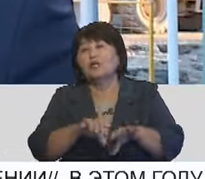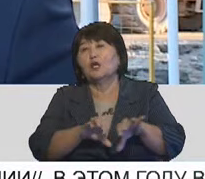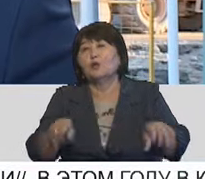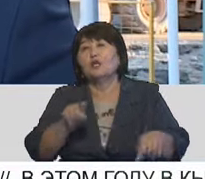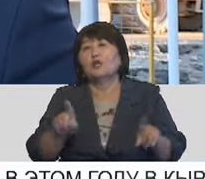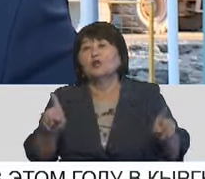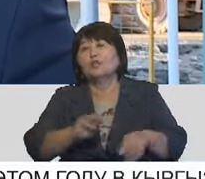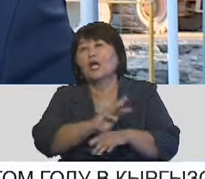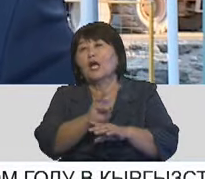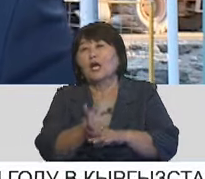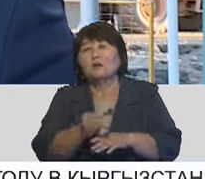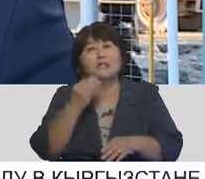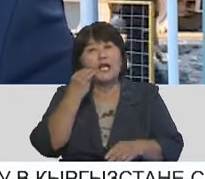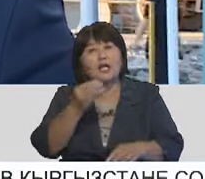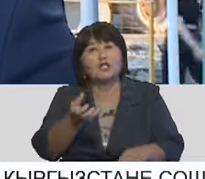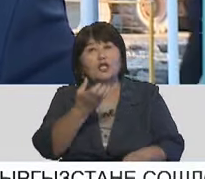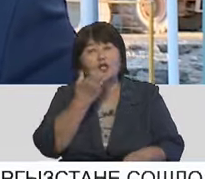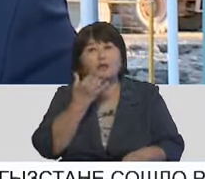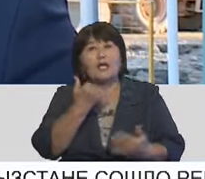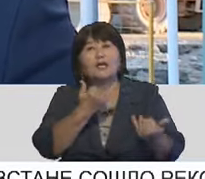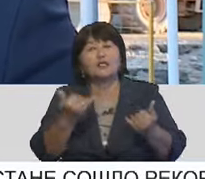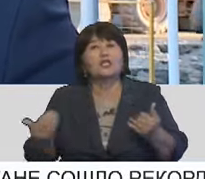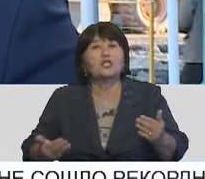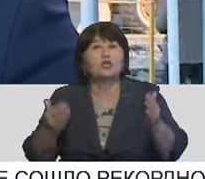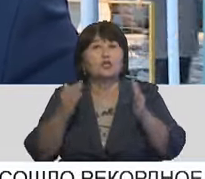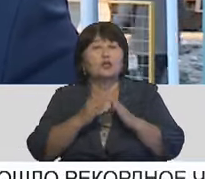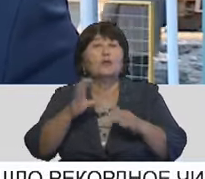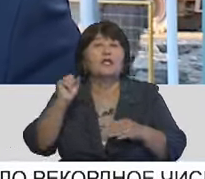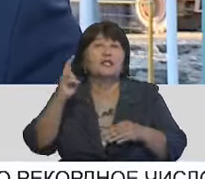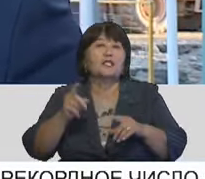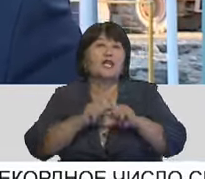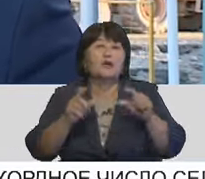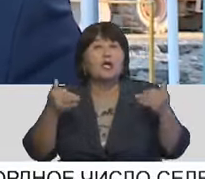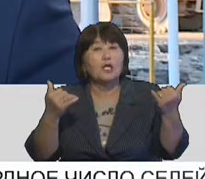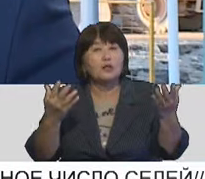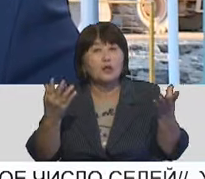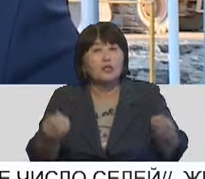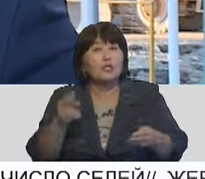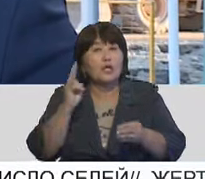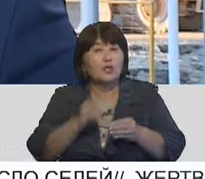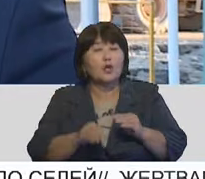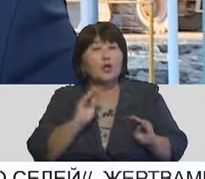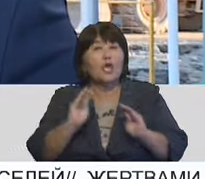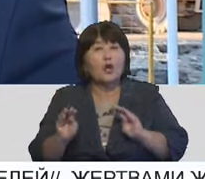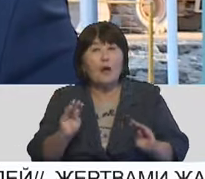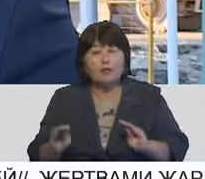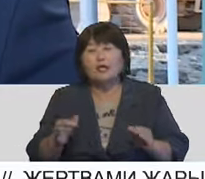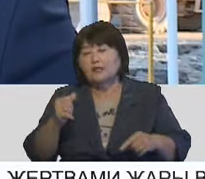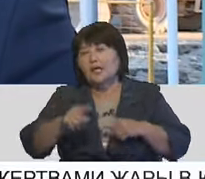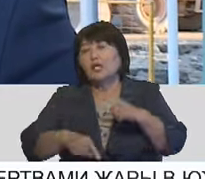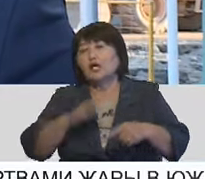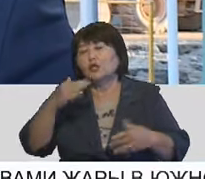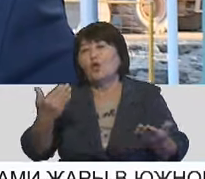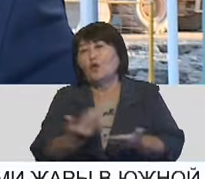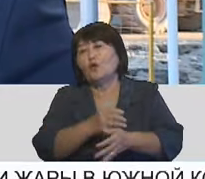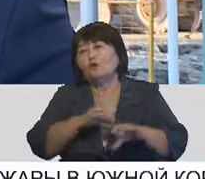чтобы обеспечить качественным теплоснабжением жилые дома и социальные объекты. На сегодняшний день завершен демонтаж. Дальше проложим новые